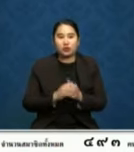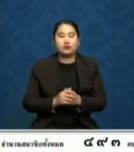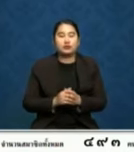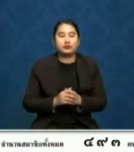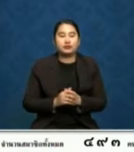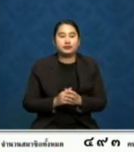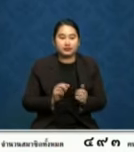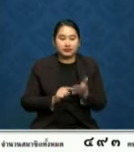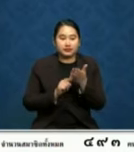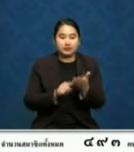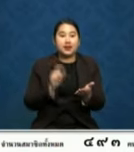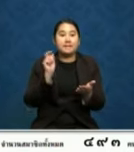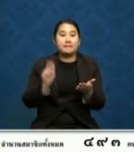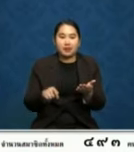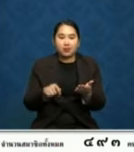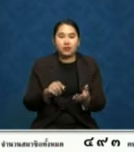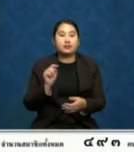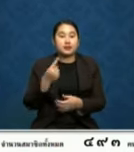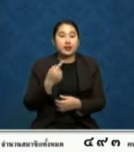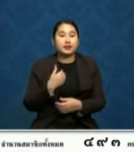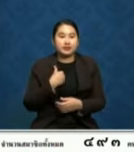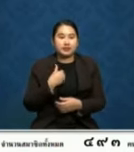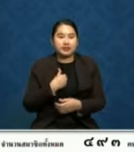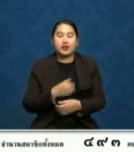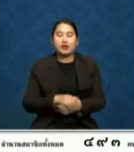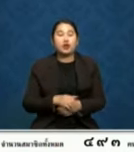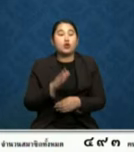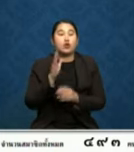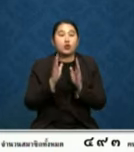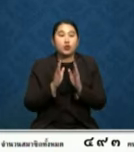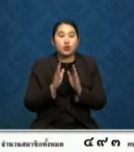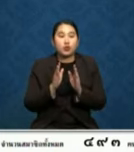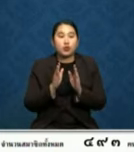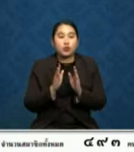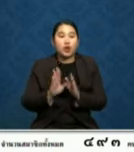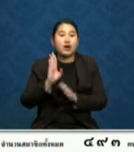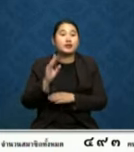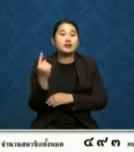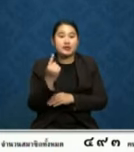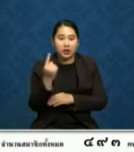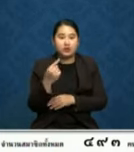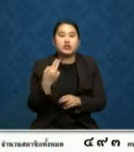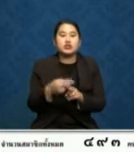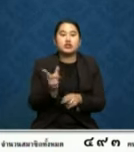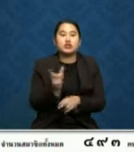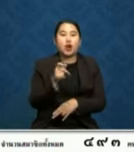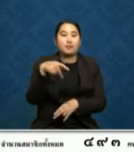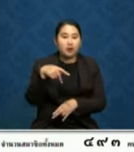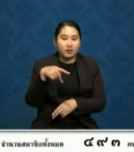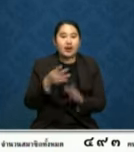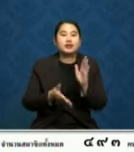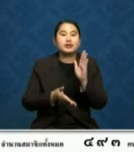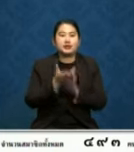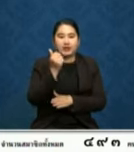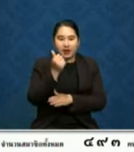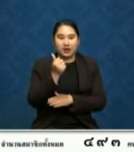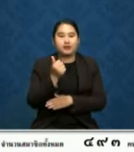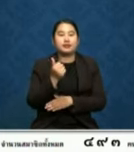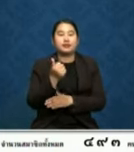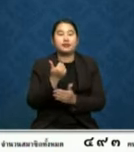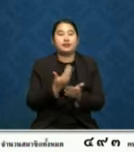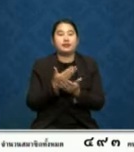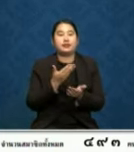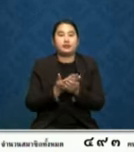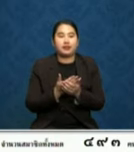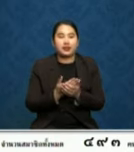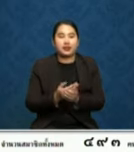มีผู้ยื่นประมูลในครั้งนี้นะคะเพียงแค่เจ้าเดียวค่ะนั่นก็คือบริษัทพพานแล้วก็ชนะการประมูลไปนะคะใน